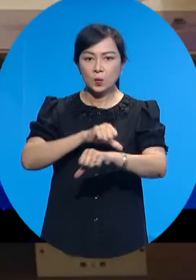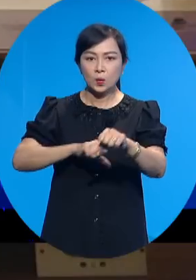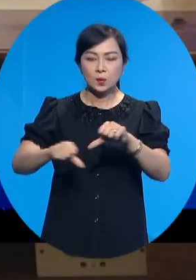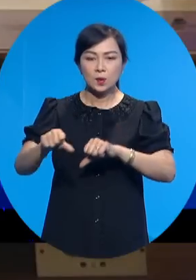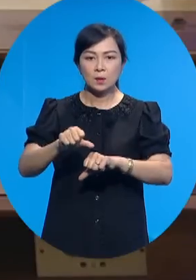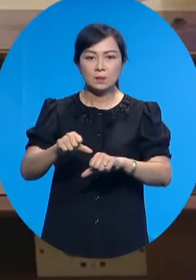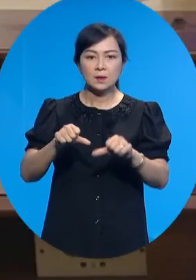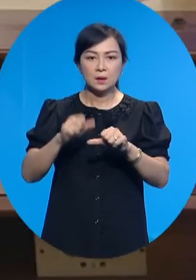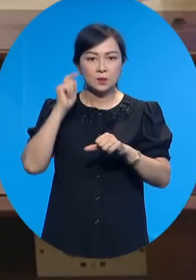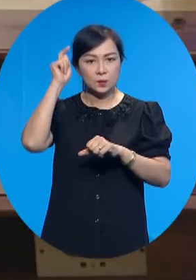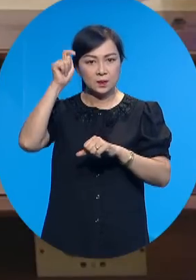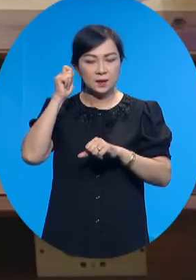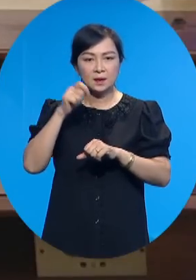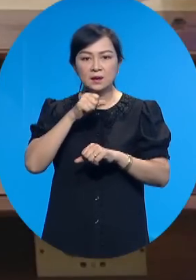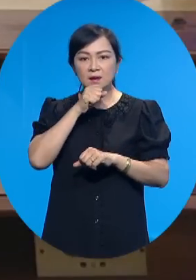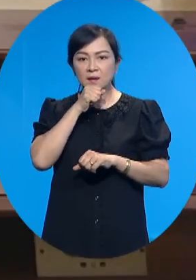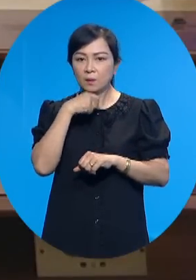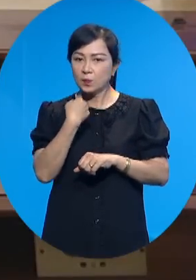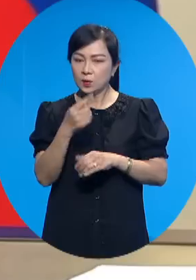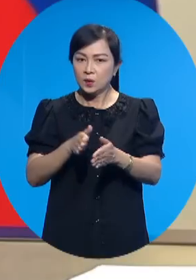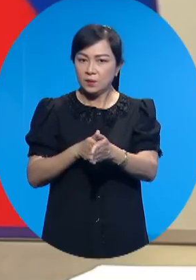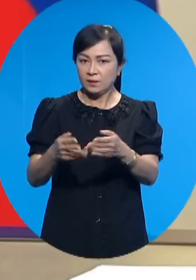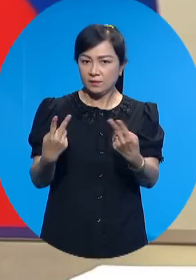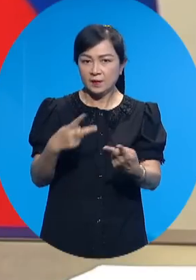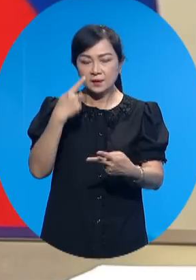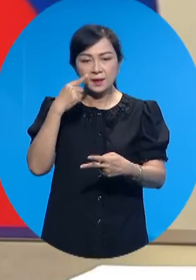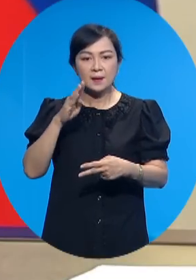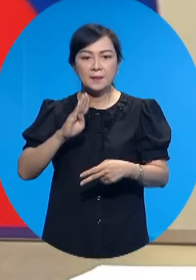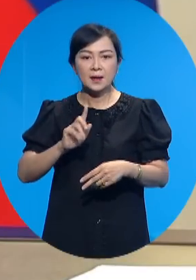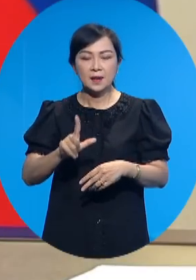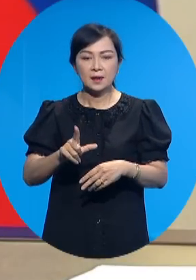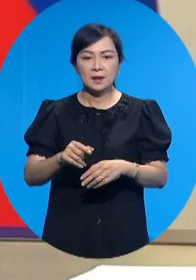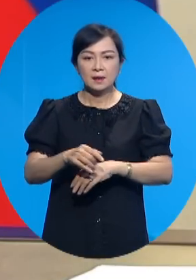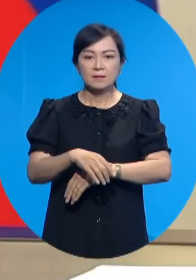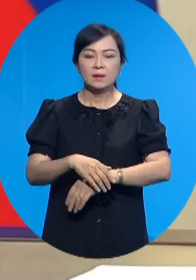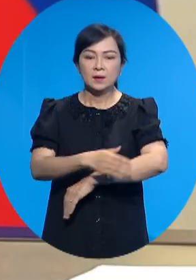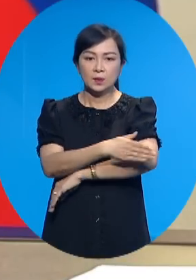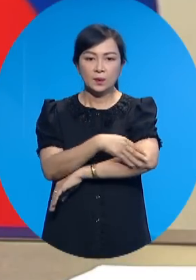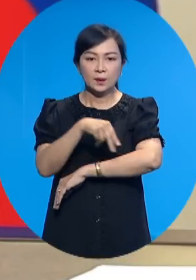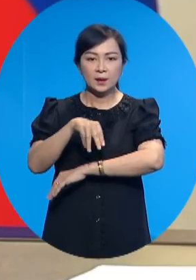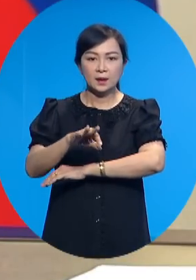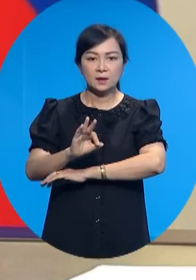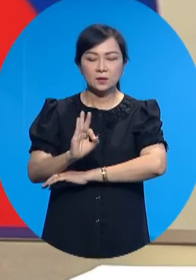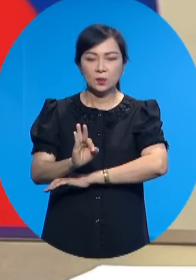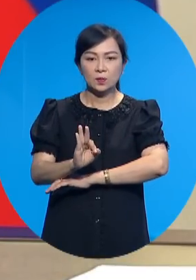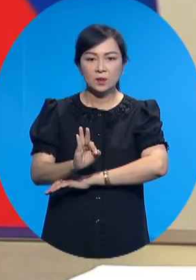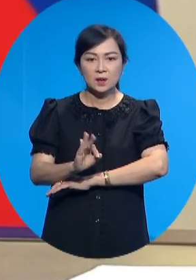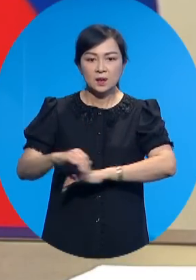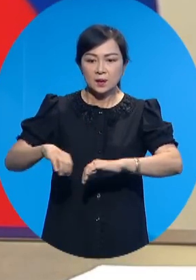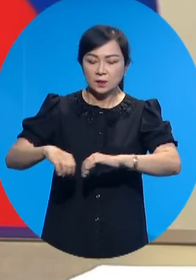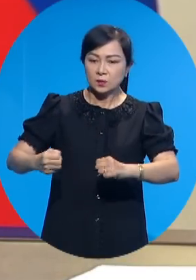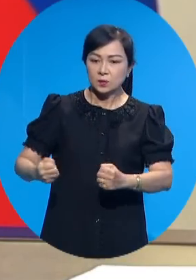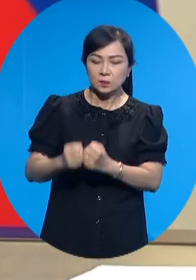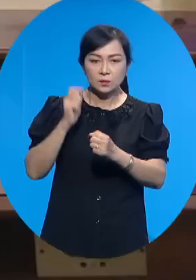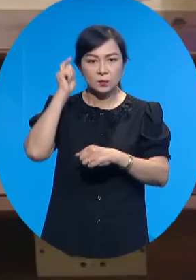phía tây Ukraine. Ông cho rằng một liên minh như vậy cho thấy Ba Lan, với sự hậu thuẫn của NATO, đang lên kế hoạch can thiệp vào xung